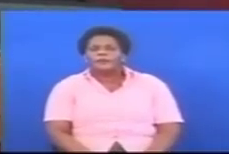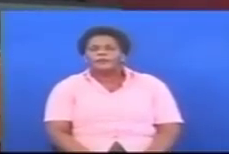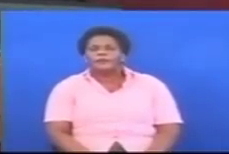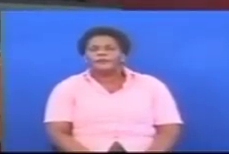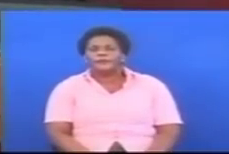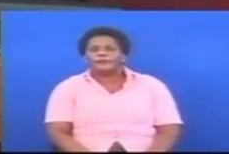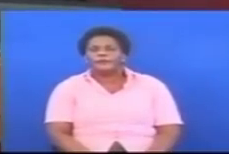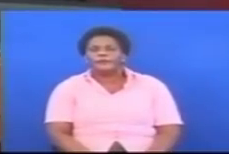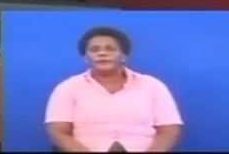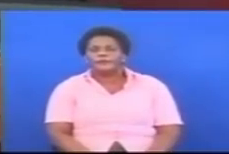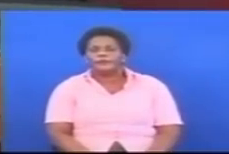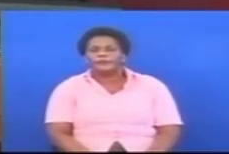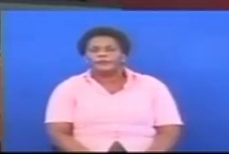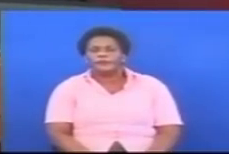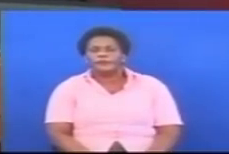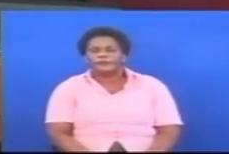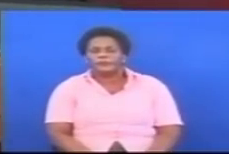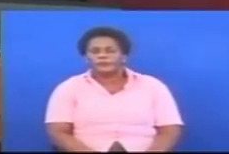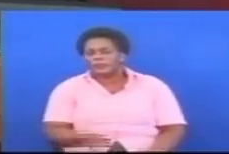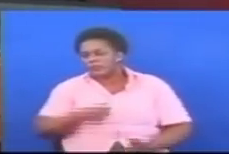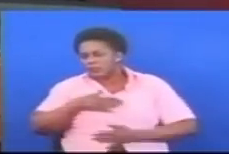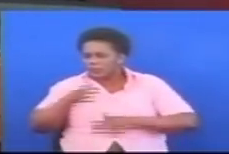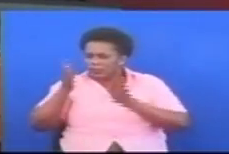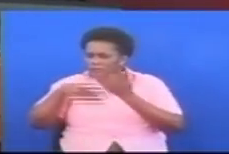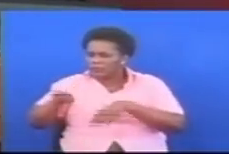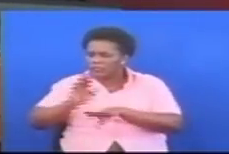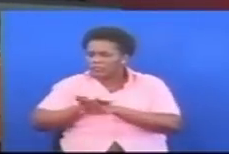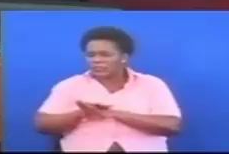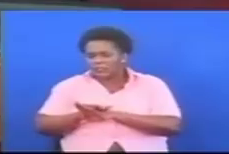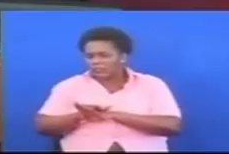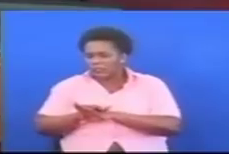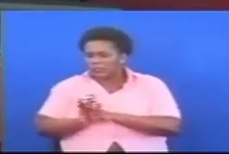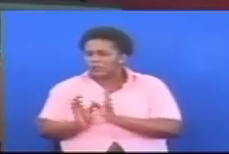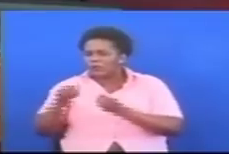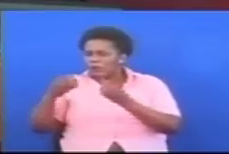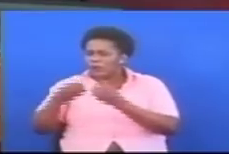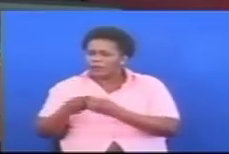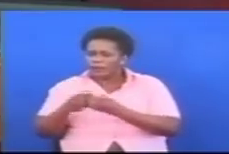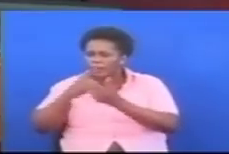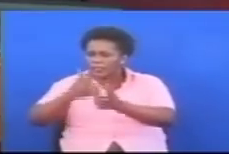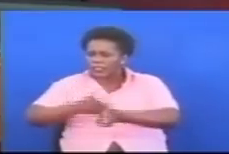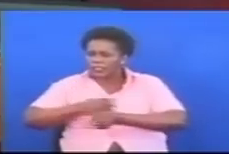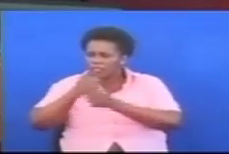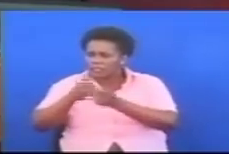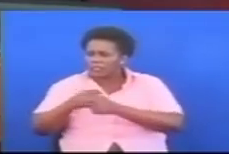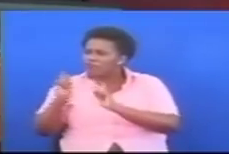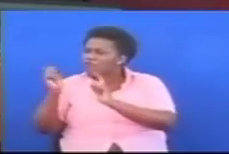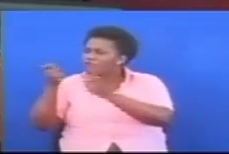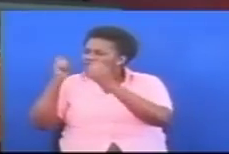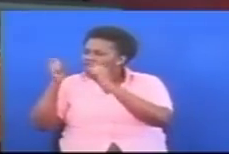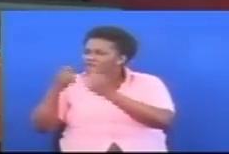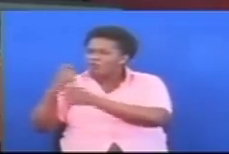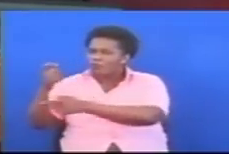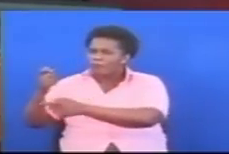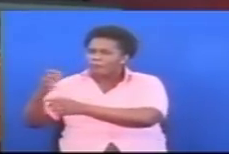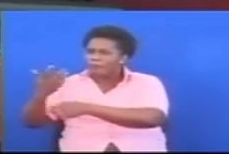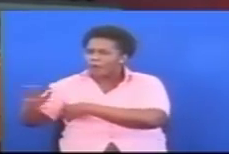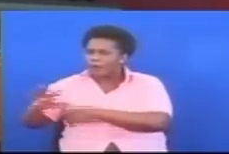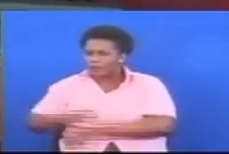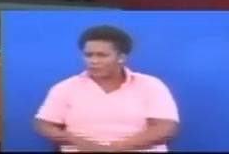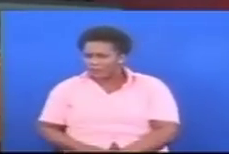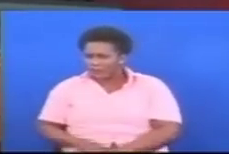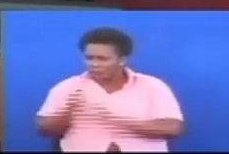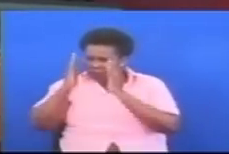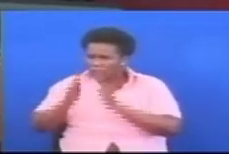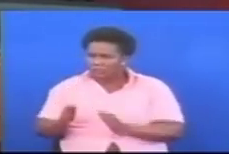Mgimwa, mwenyekiti wa kamati ya kudumu ya bunge ya kilimo, mifugo na maji, kwa kuwasilisha hoja ya kamati. Naendelea sasa